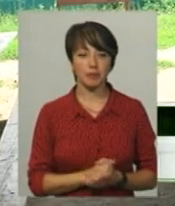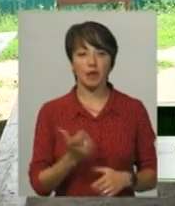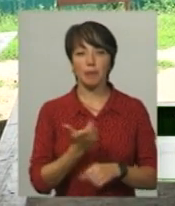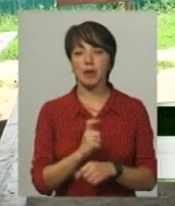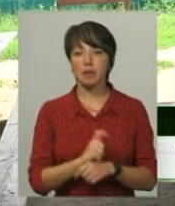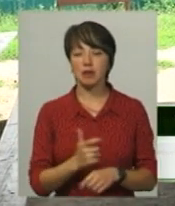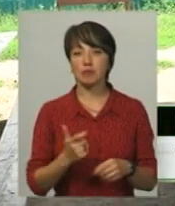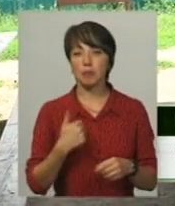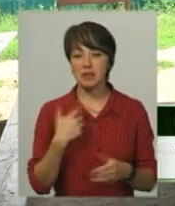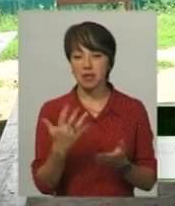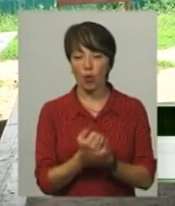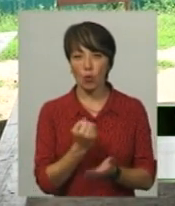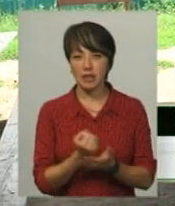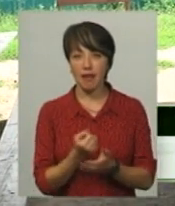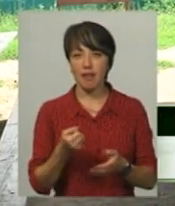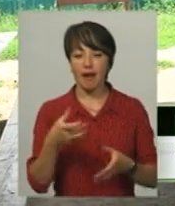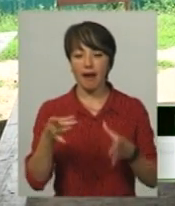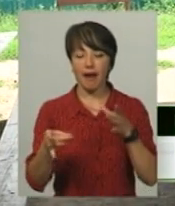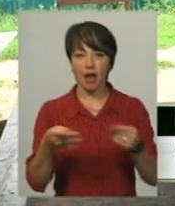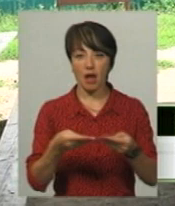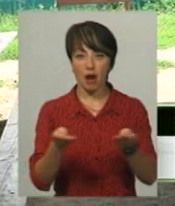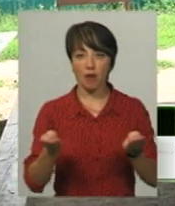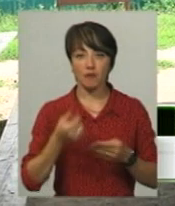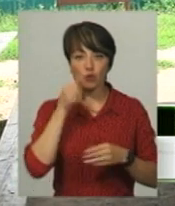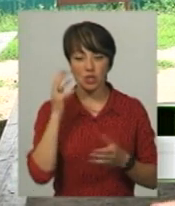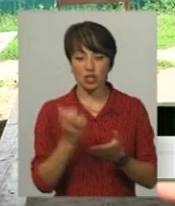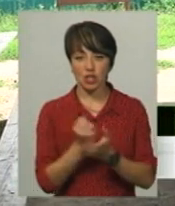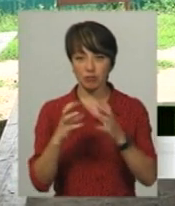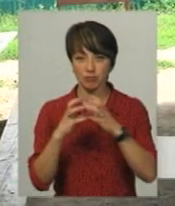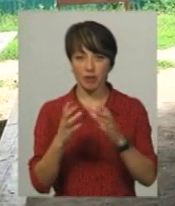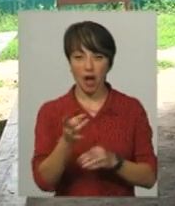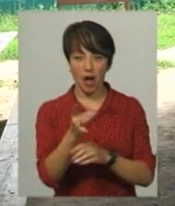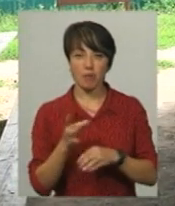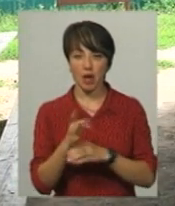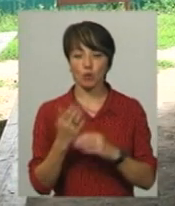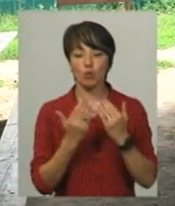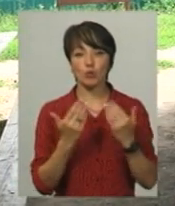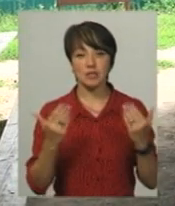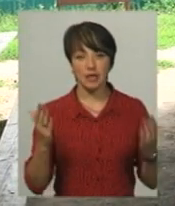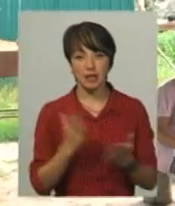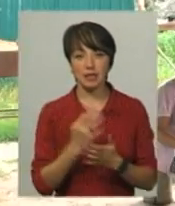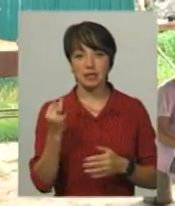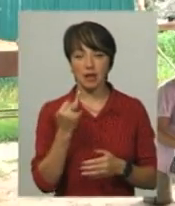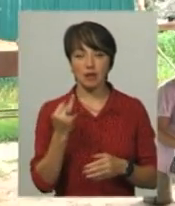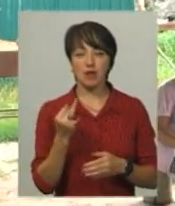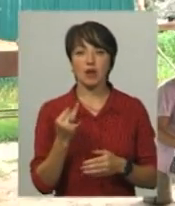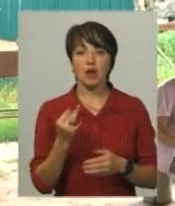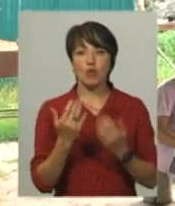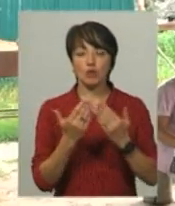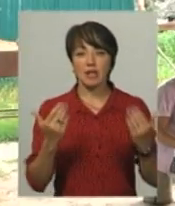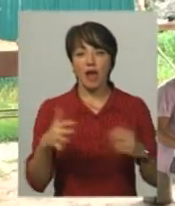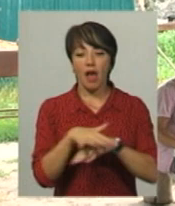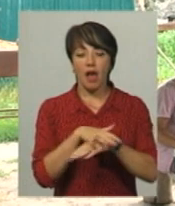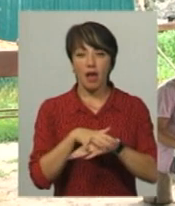Переважно ми знаходили кераміку. Вчора ми знайшли ядро гармати. Щодо музеїв, надзвичайно цікавим є музей геноциду, який є в